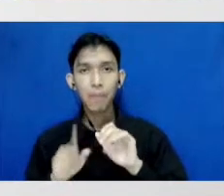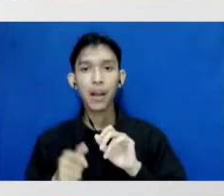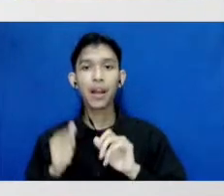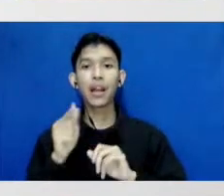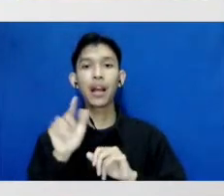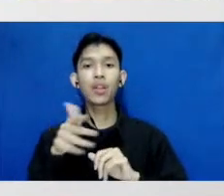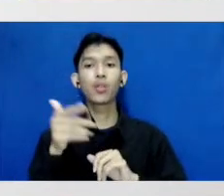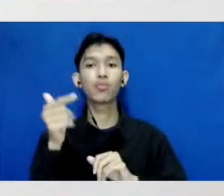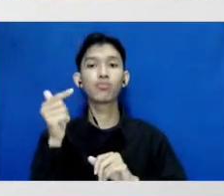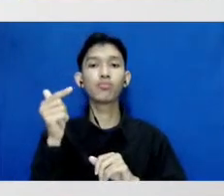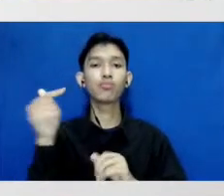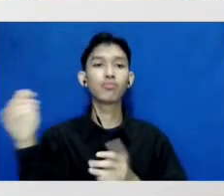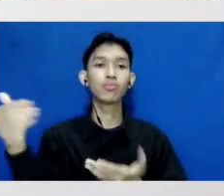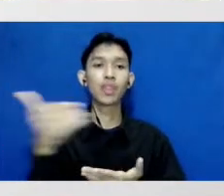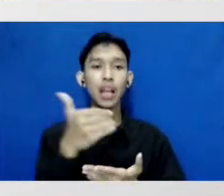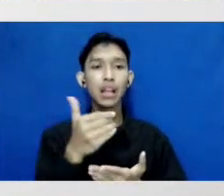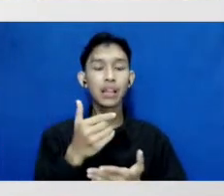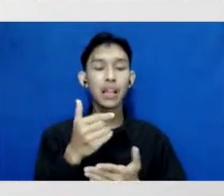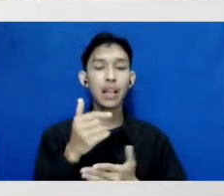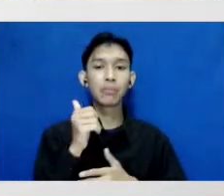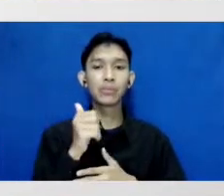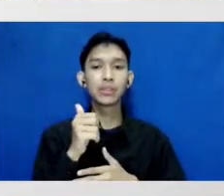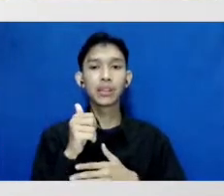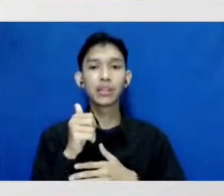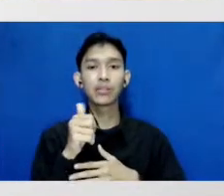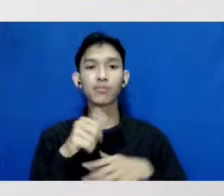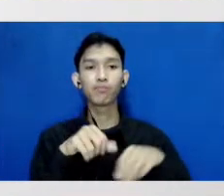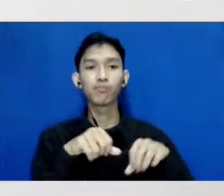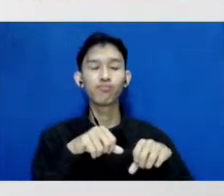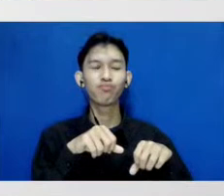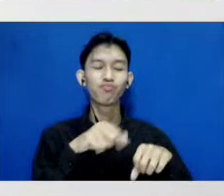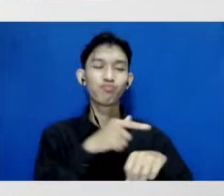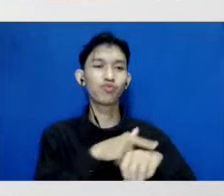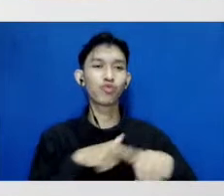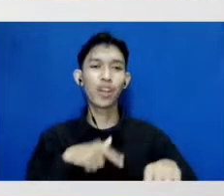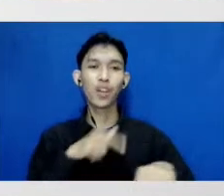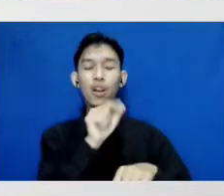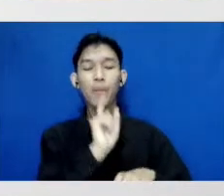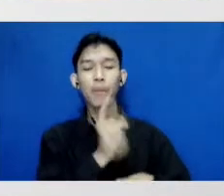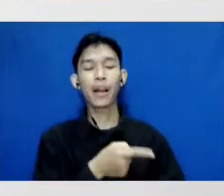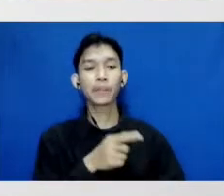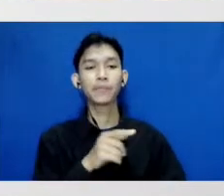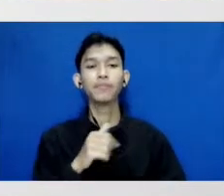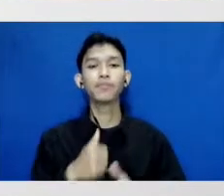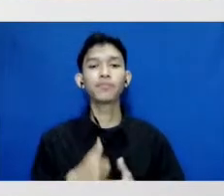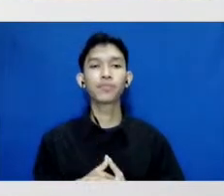data oleh pinjol yang bisa mencelakai penggunanya. Terkait